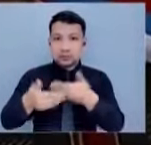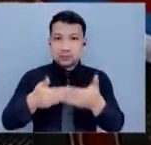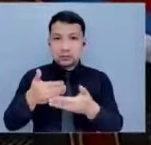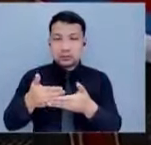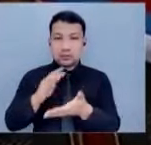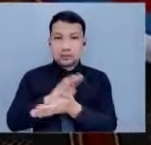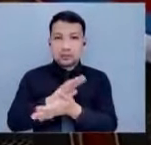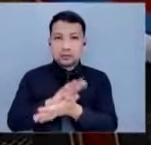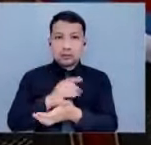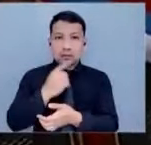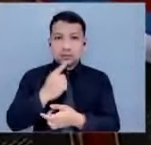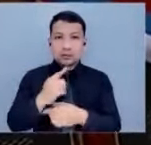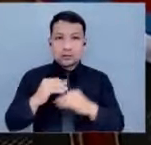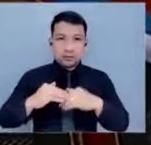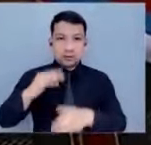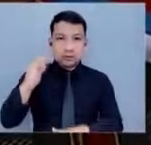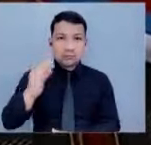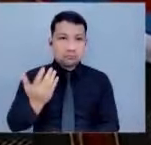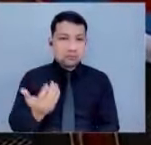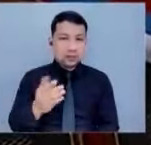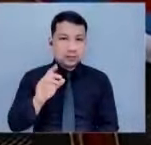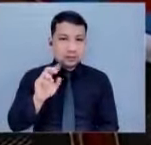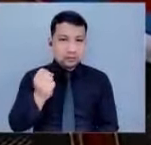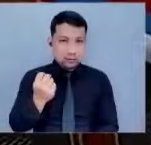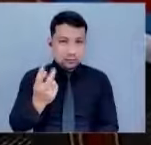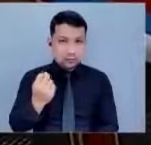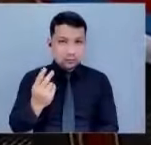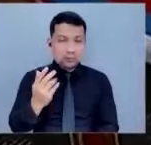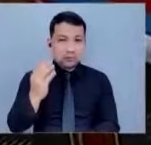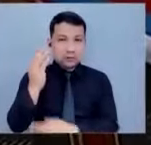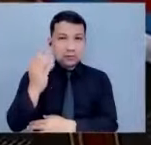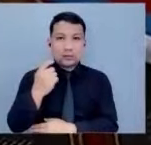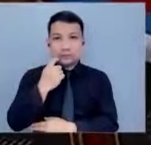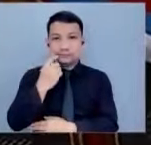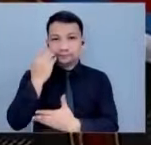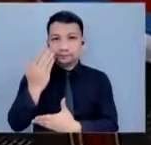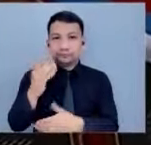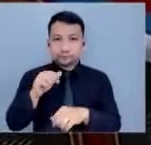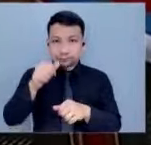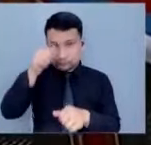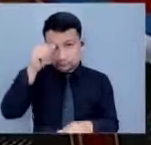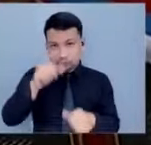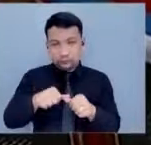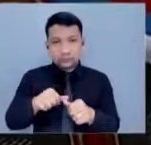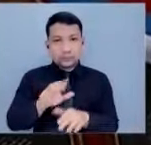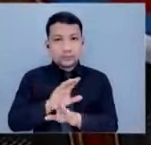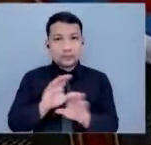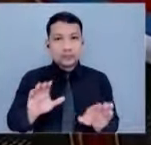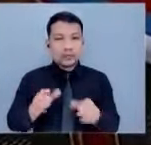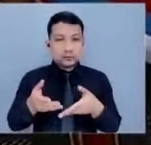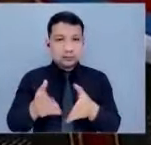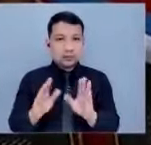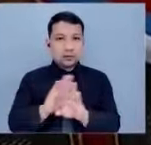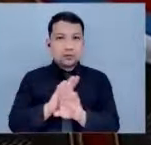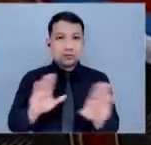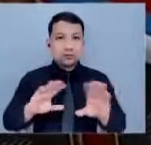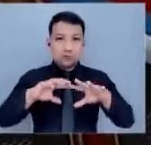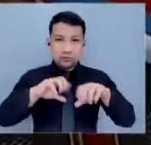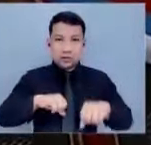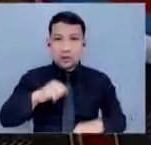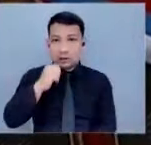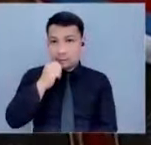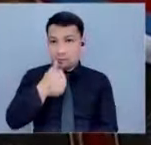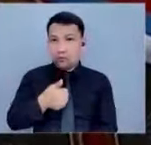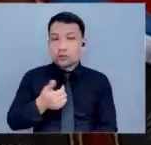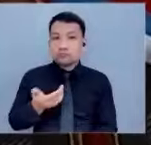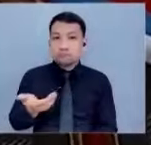pa umabot sila ng hanggang alas 12 ng hating gabi mamaya. At paalala rin dun sa mga hindi magko-consolidate, walang hulihan bukas. Pero kung